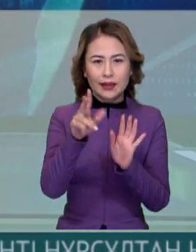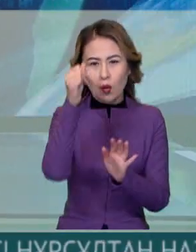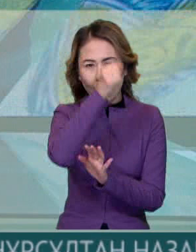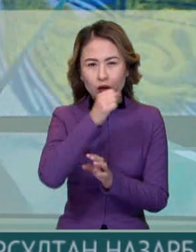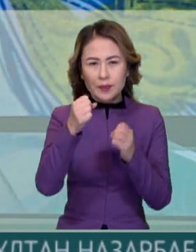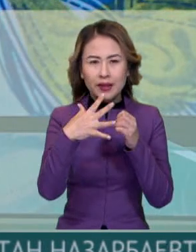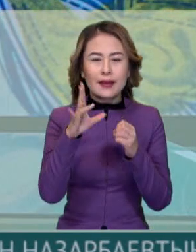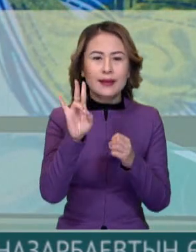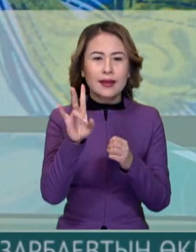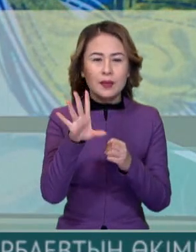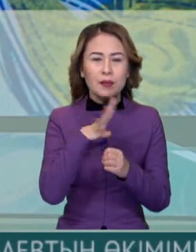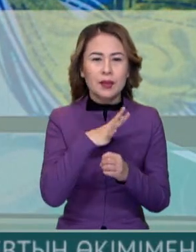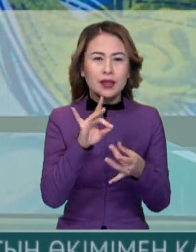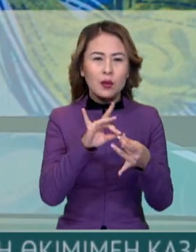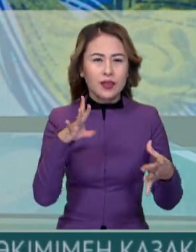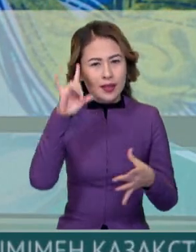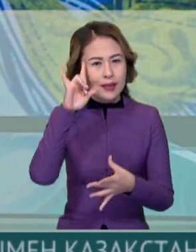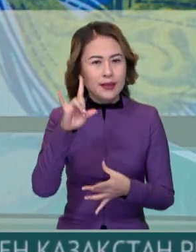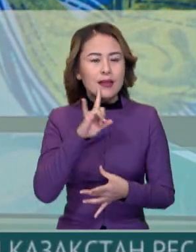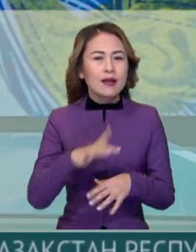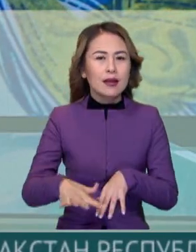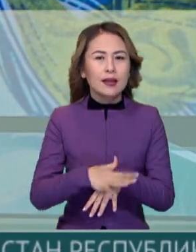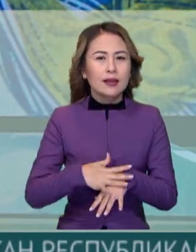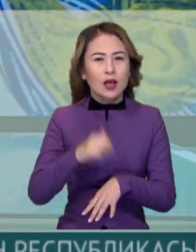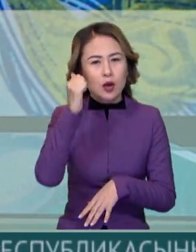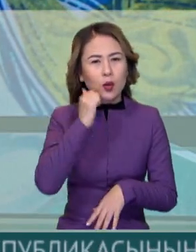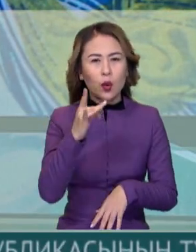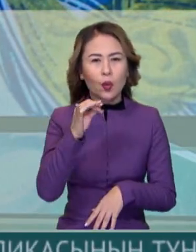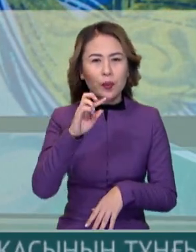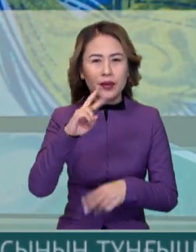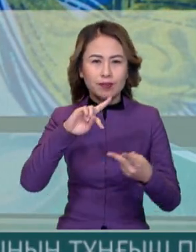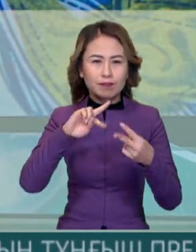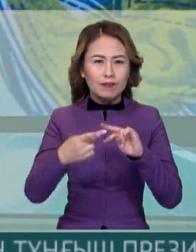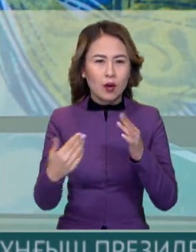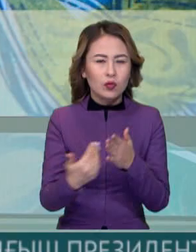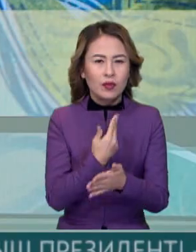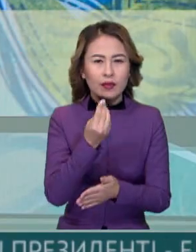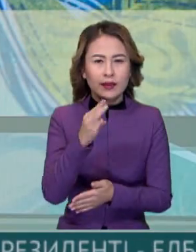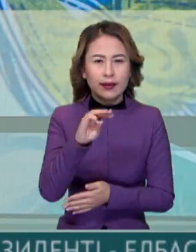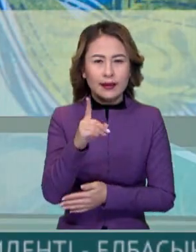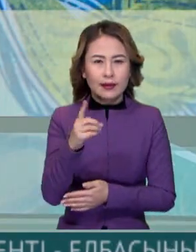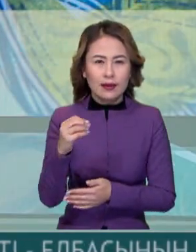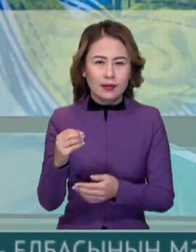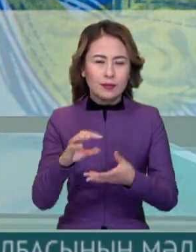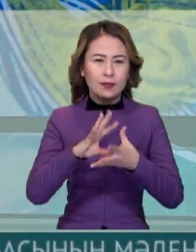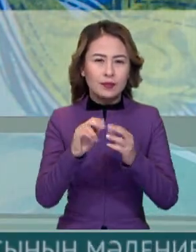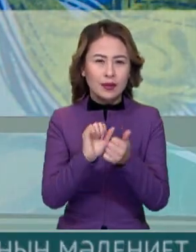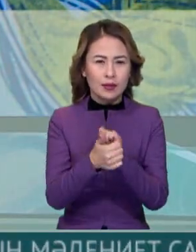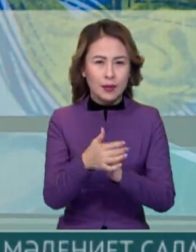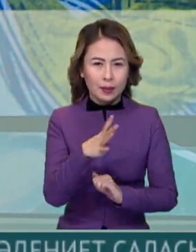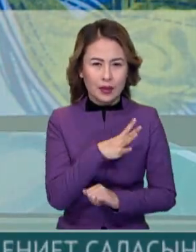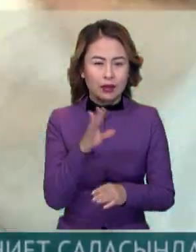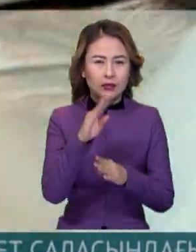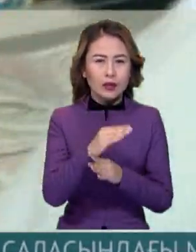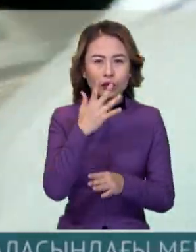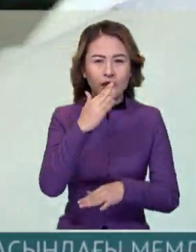жылы 15 қараша күні тәуелсіз Қазақстан халқы ескі рубльді айналымға жаңа енген ақша теңгеге айырбастады.